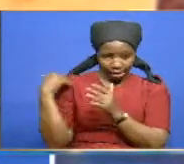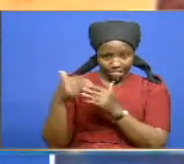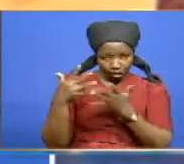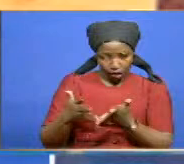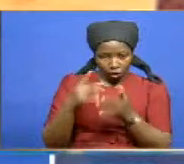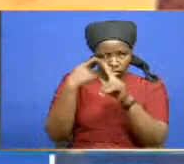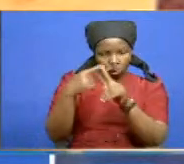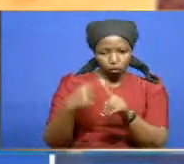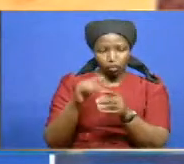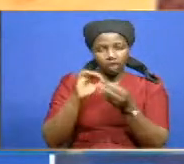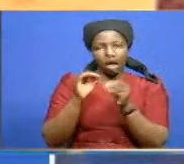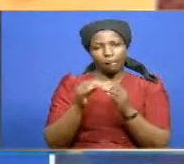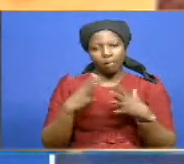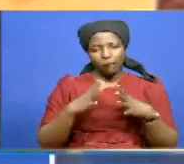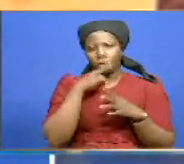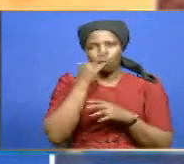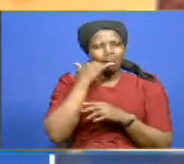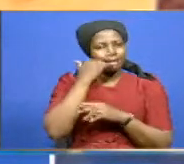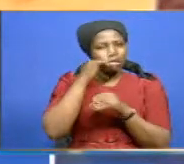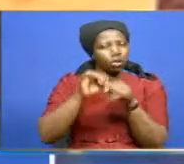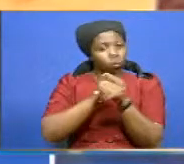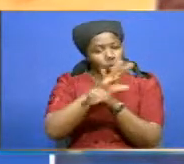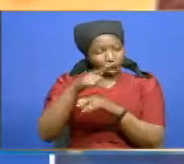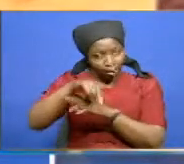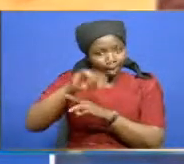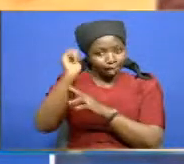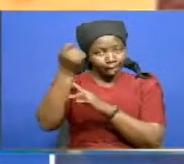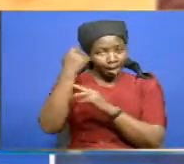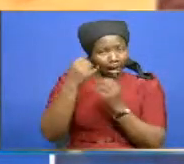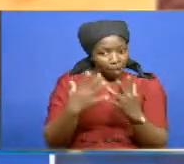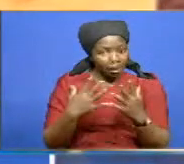watu waliobainishwa kuugua COVID-19 humu nchini ni